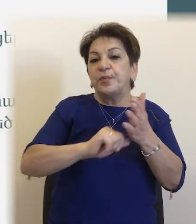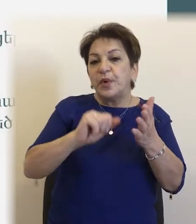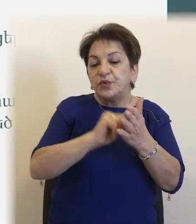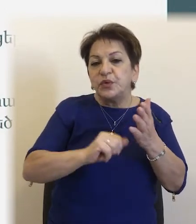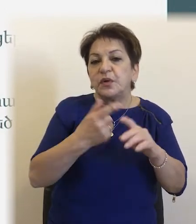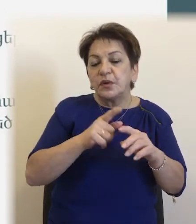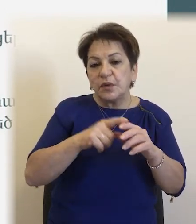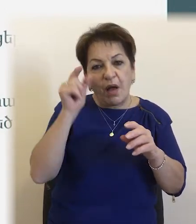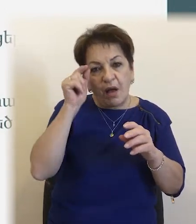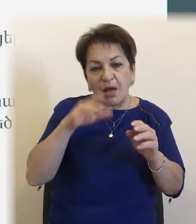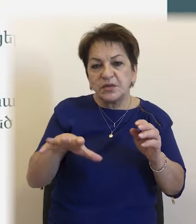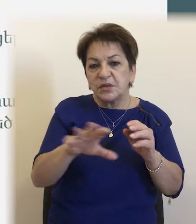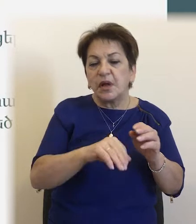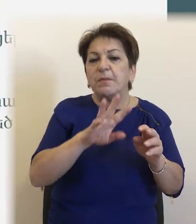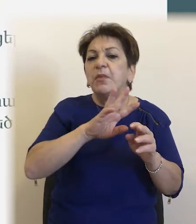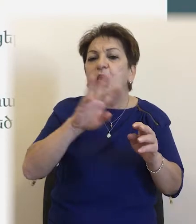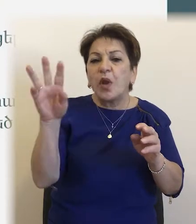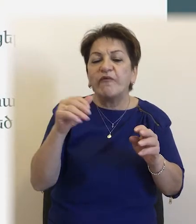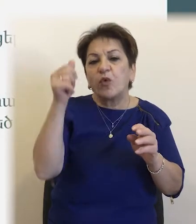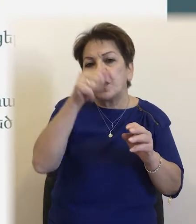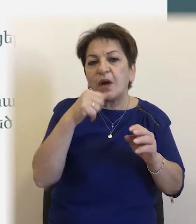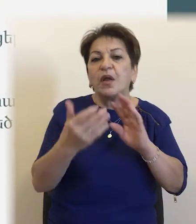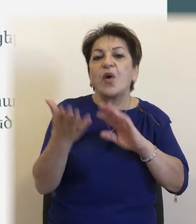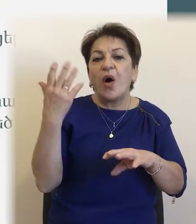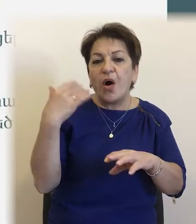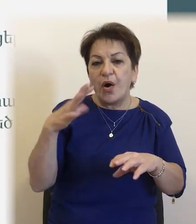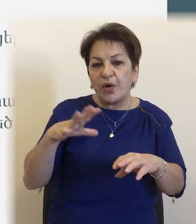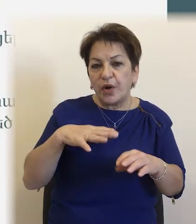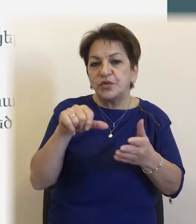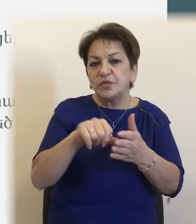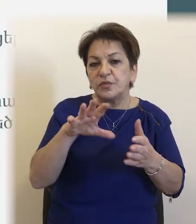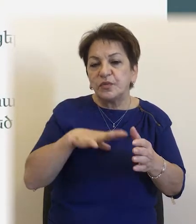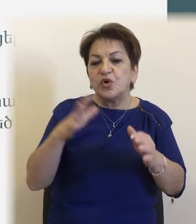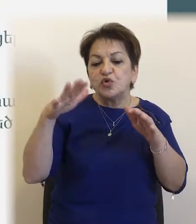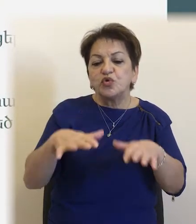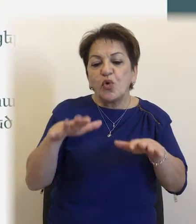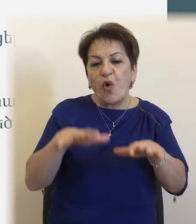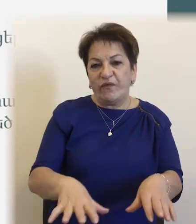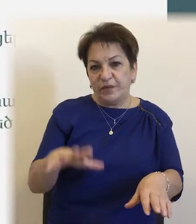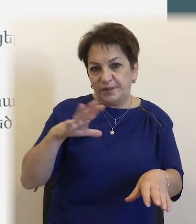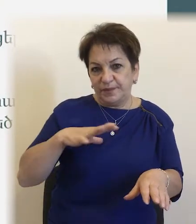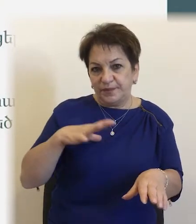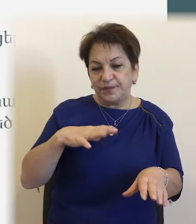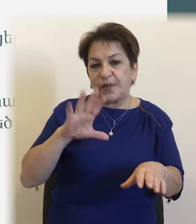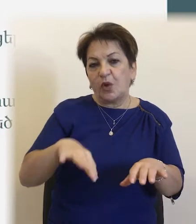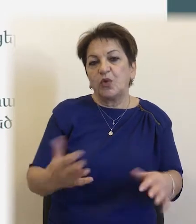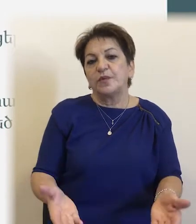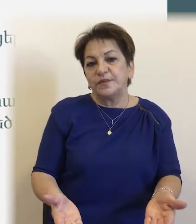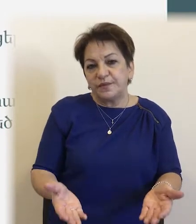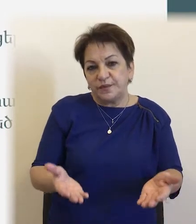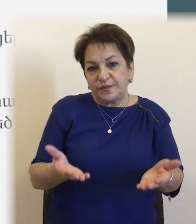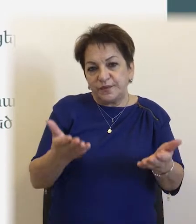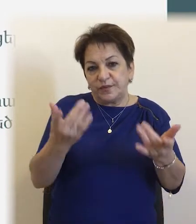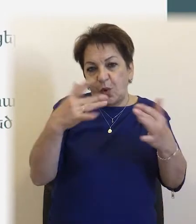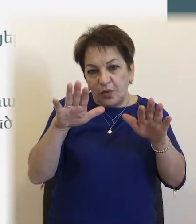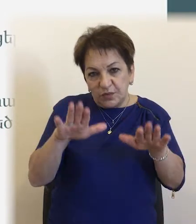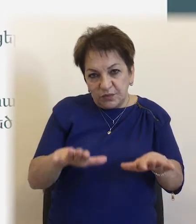պատճարներից մեկը այն է, որ Հայաստանը միլյունավոր տարիներ առաջ կտնվել է ծովի հատակին։ Հետո պարձրացել